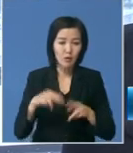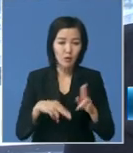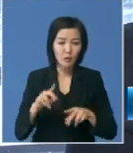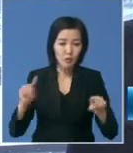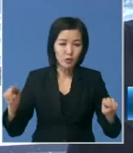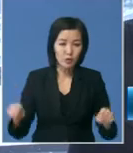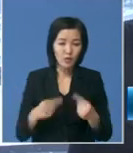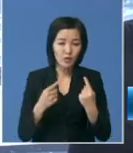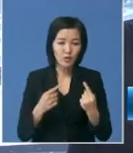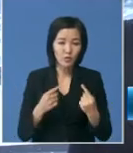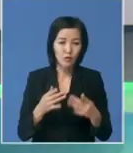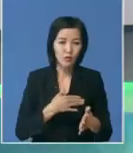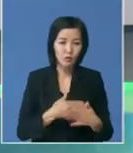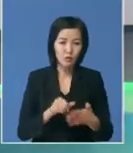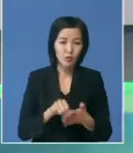жандандыруға күш салады деп сенемін.